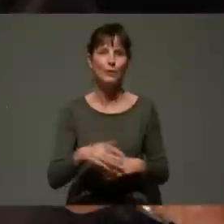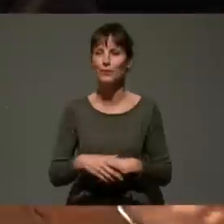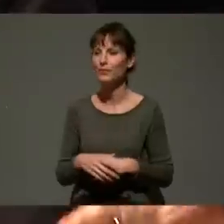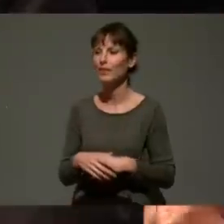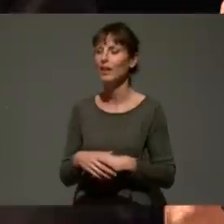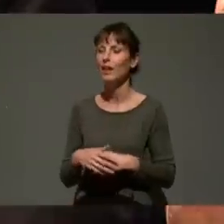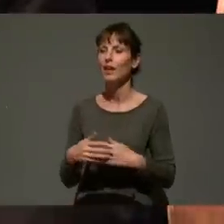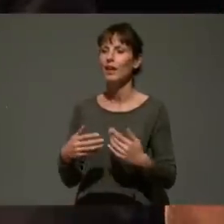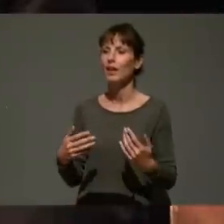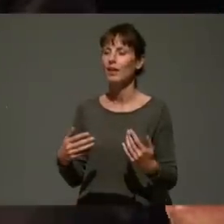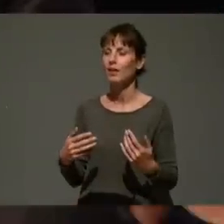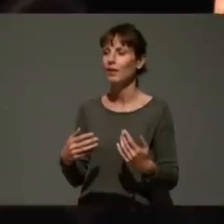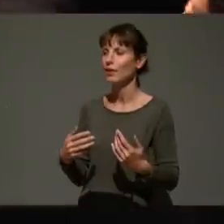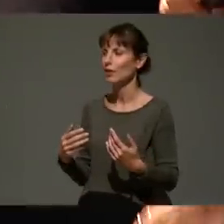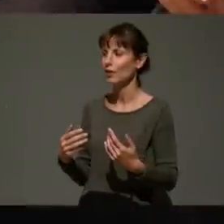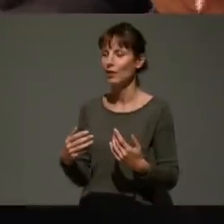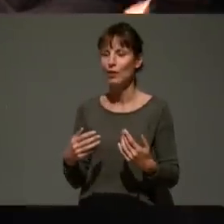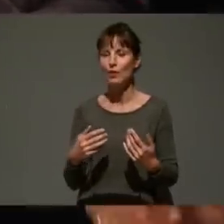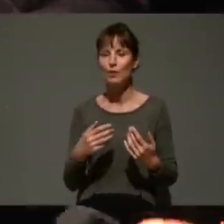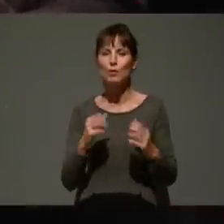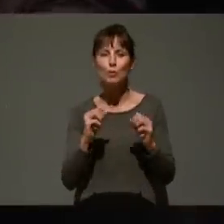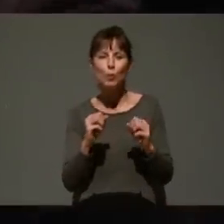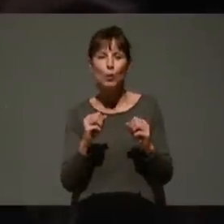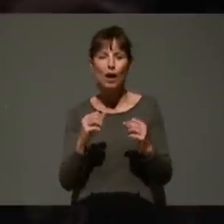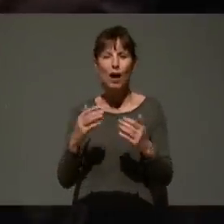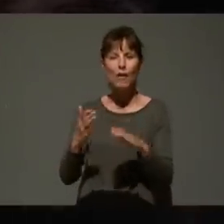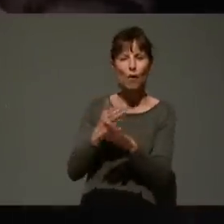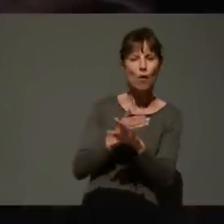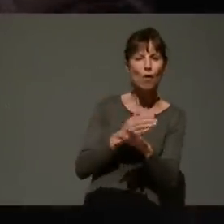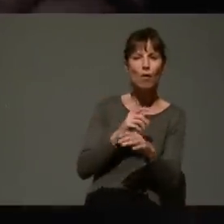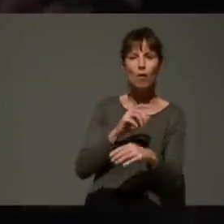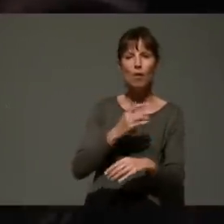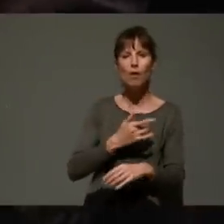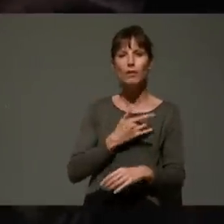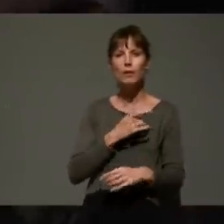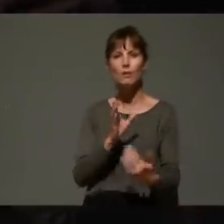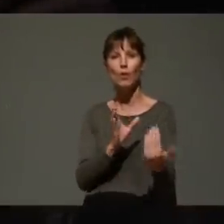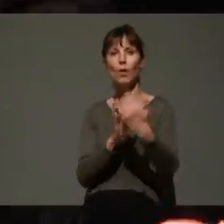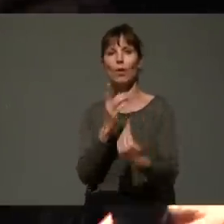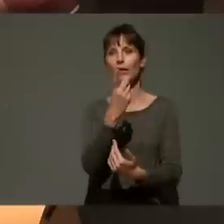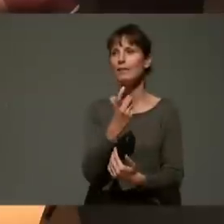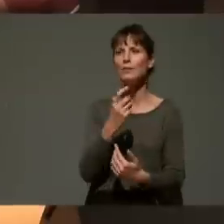non, je pense qu'on est. Je vais répondre à Alzheimer quand même. Enfin, pas. Excusez-moi.